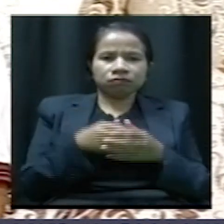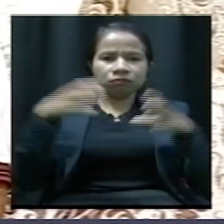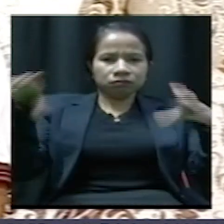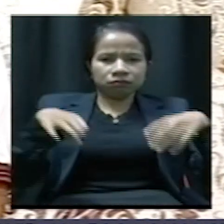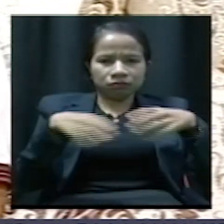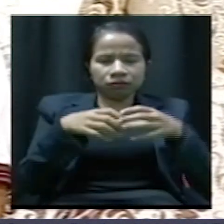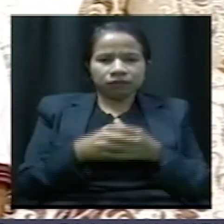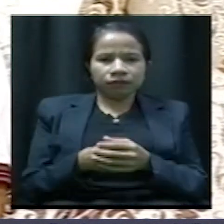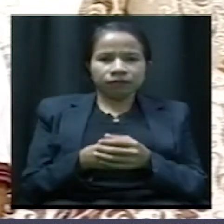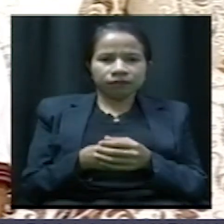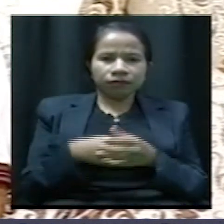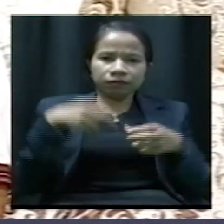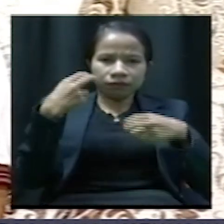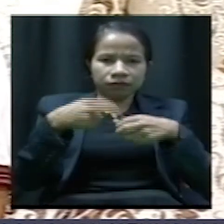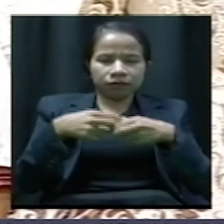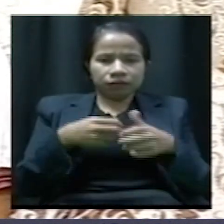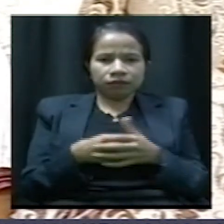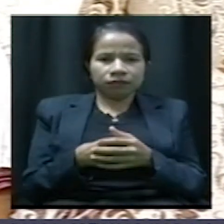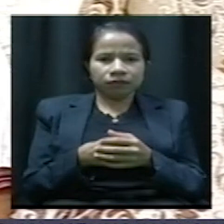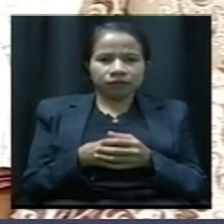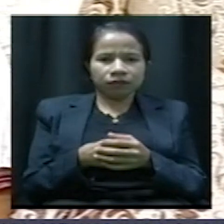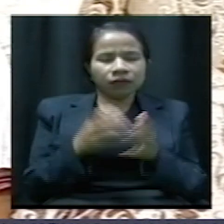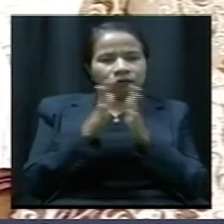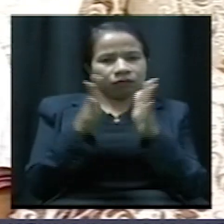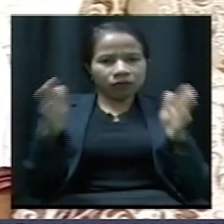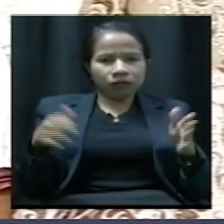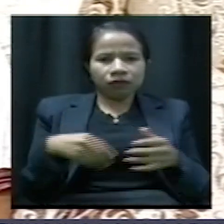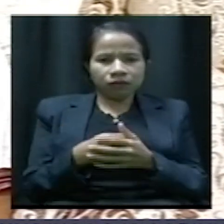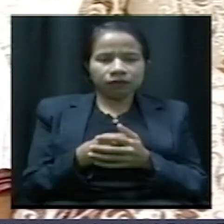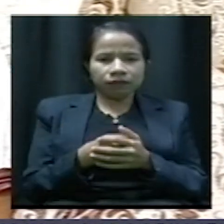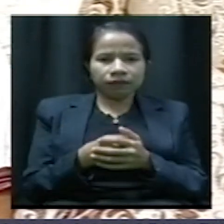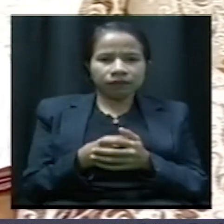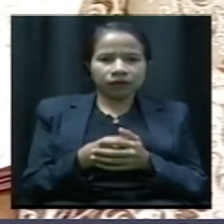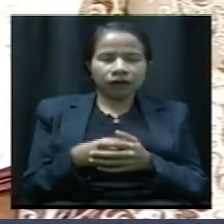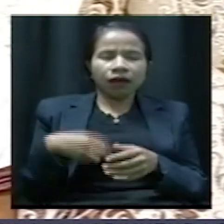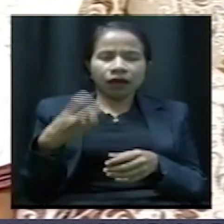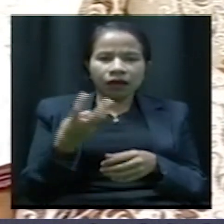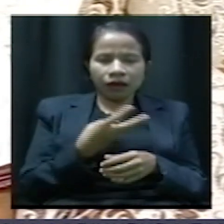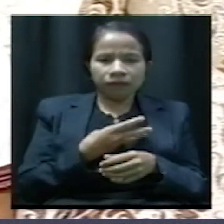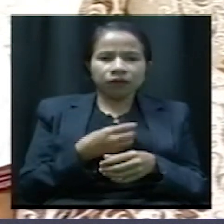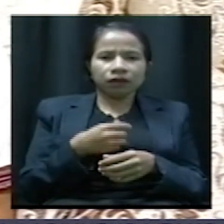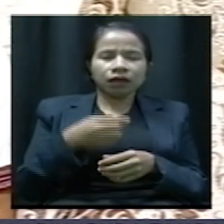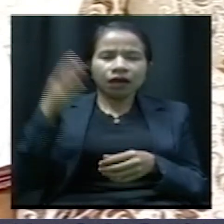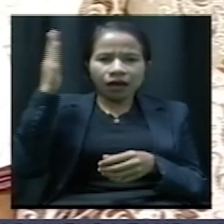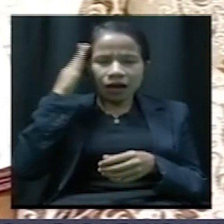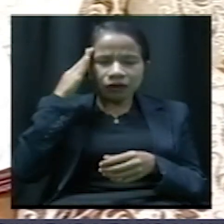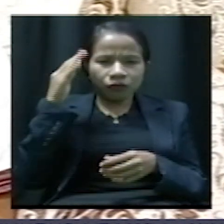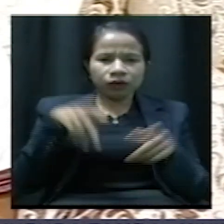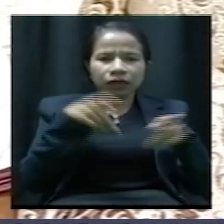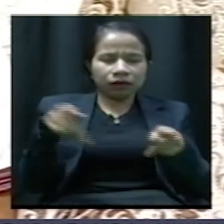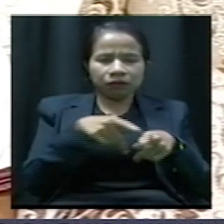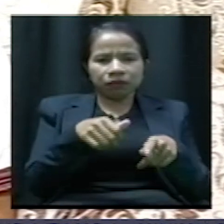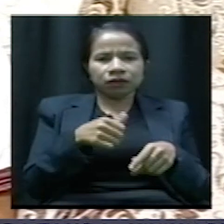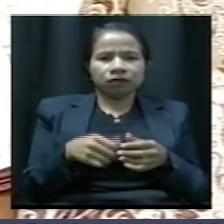iha kampu de trabalho. I barreira ida nebe ma mais ke bot liu ne ma kam liam pensamento emanian. Ini pernah fatin